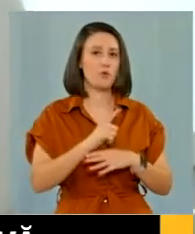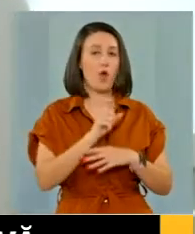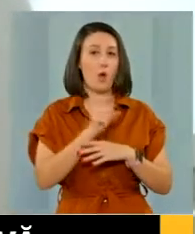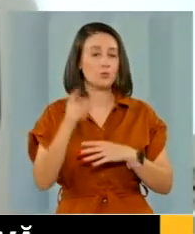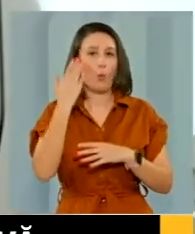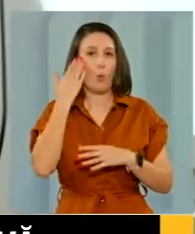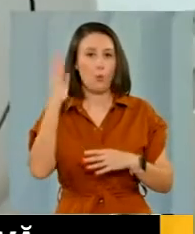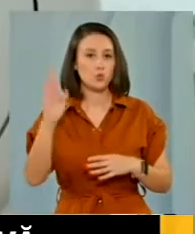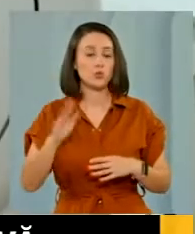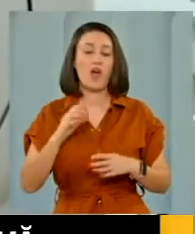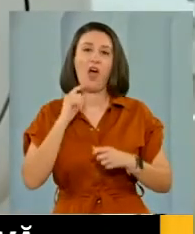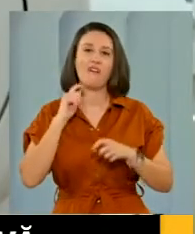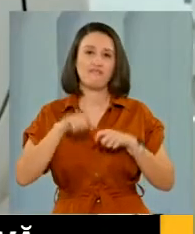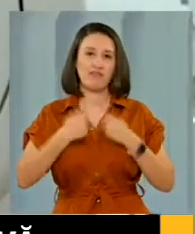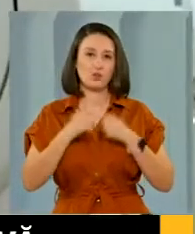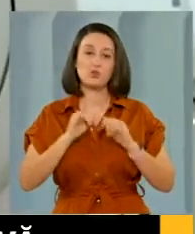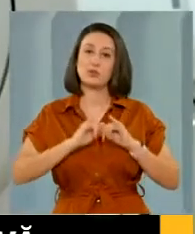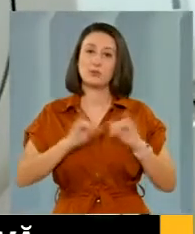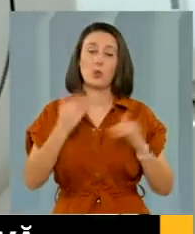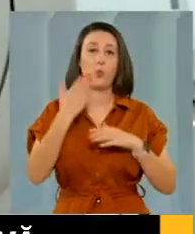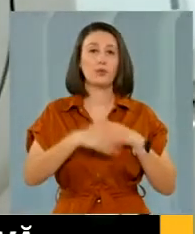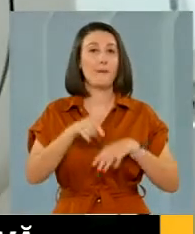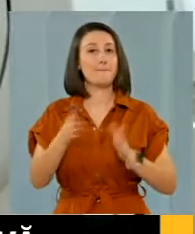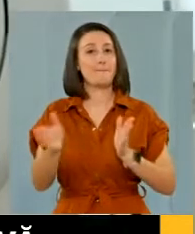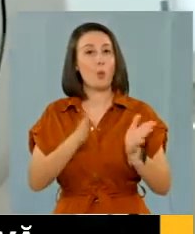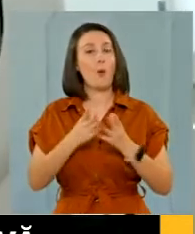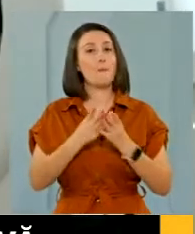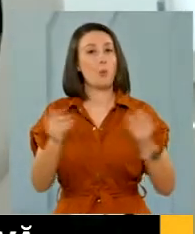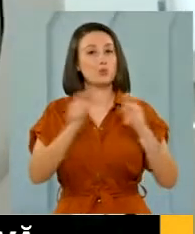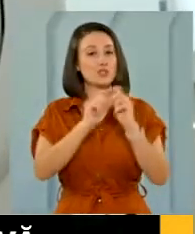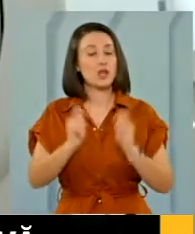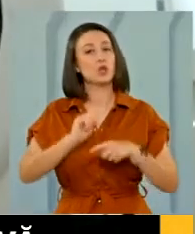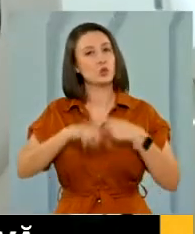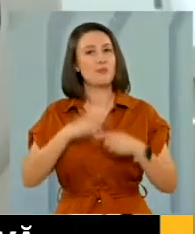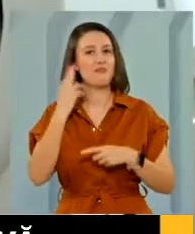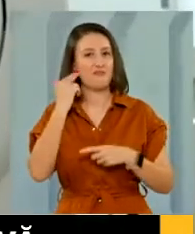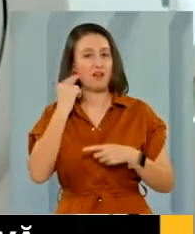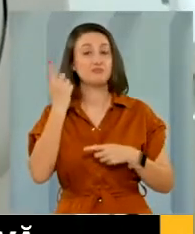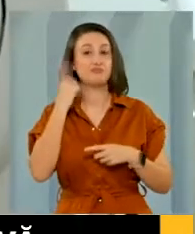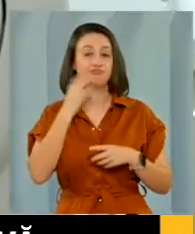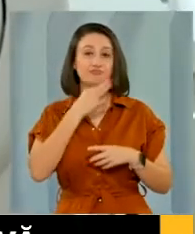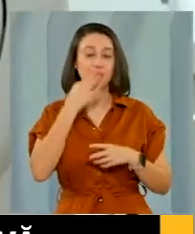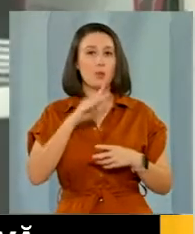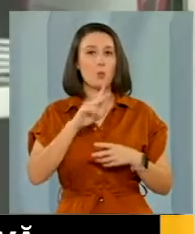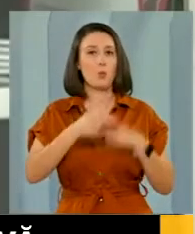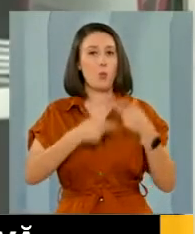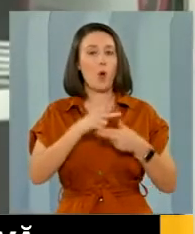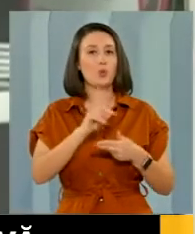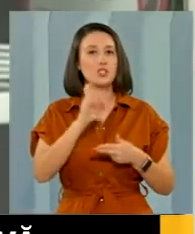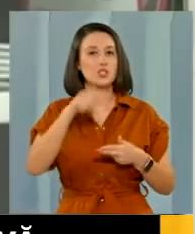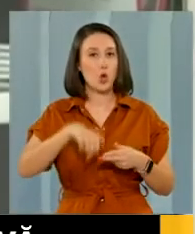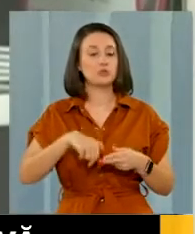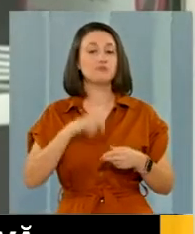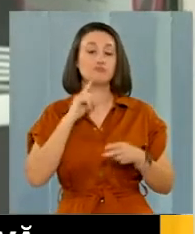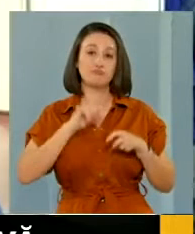necunoscute afecțiune care sa răspândit în ultimul timp în mai multe țări ulterior însă copila a fost diagnosticată cu boala Wilson afecțiune